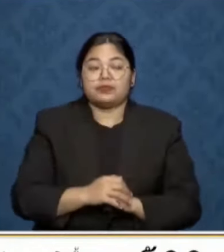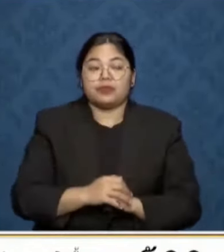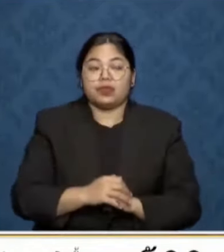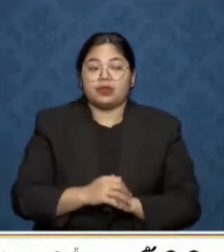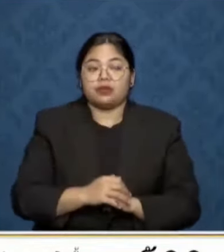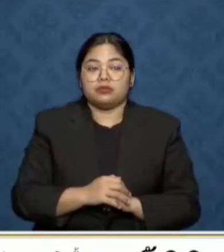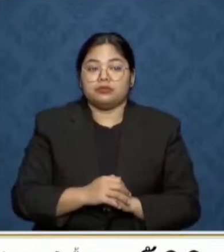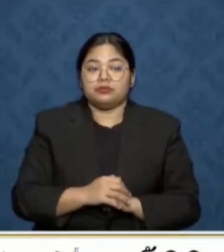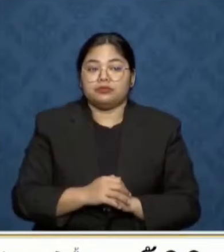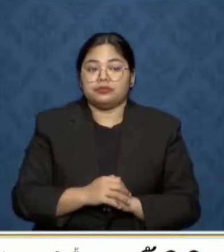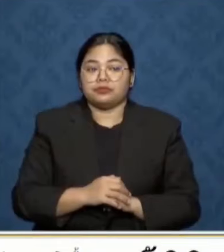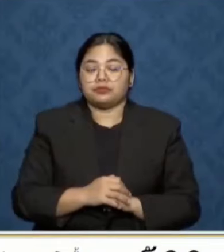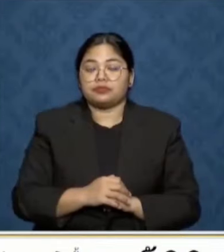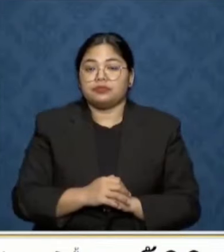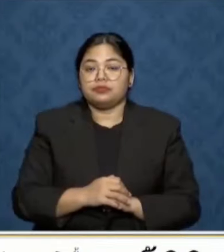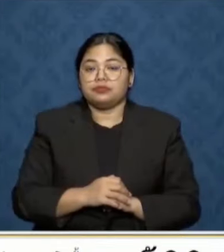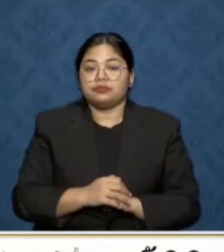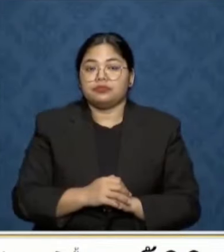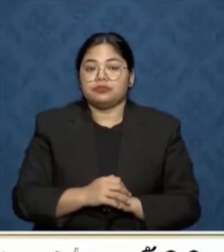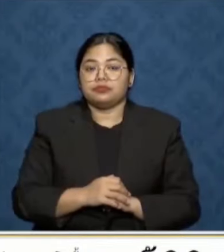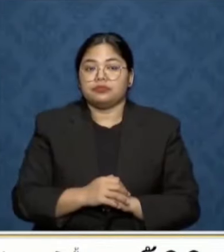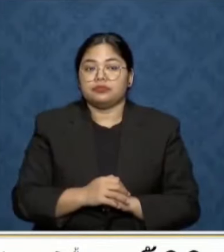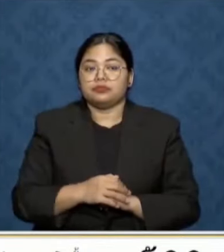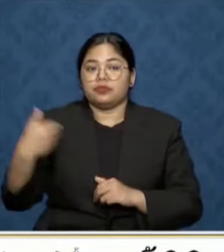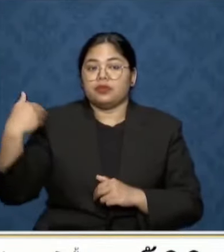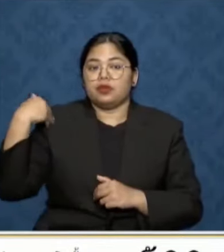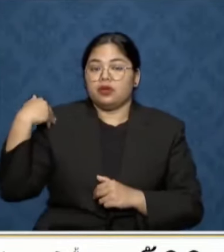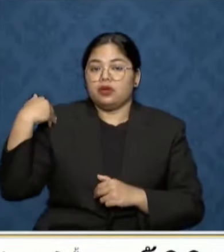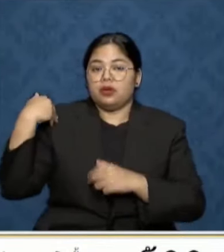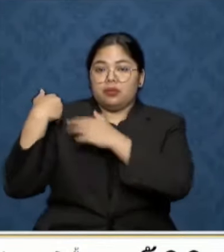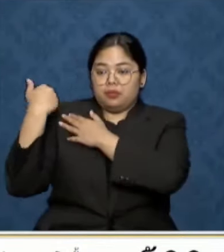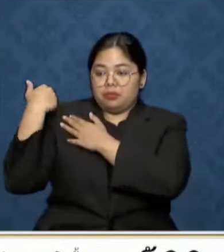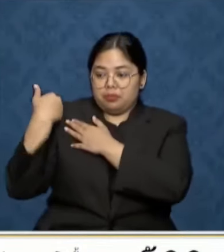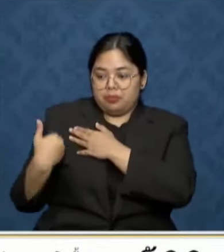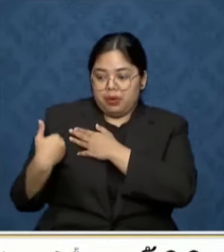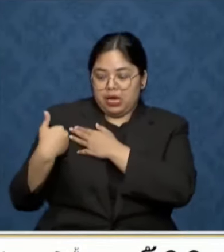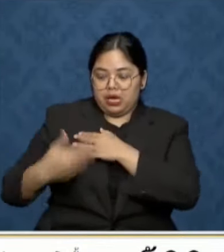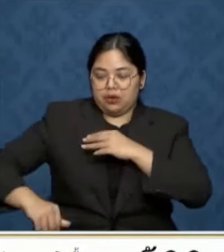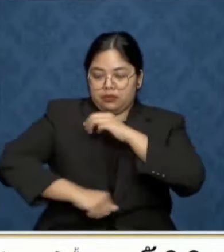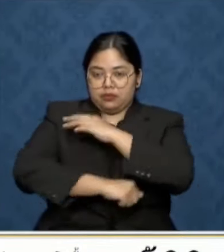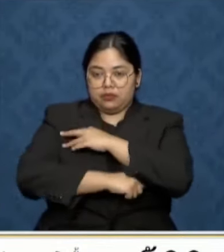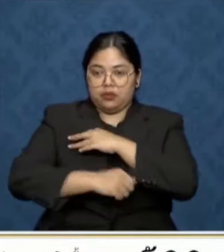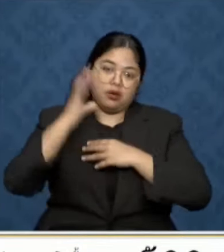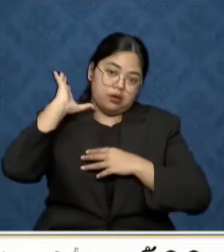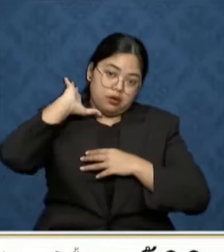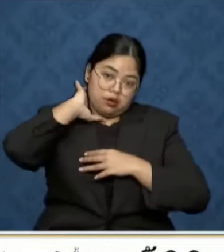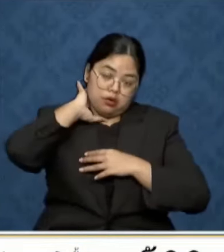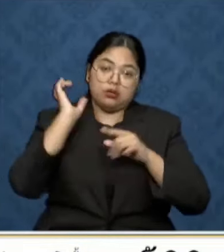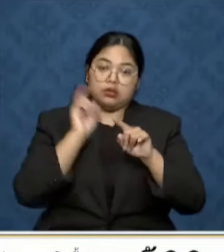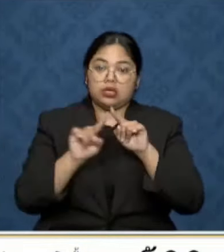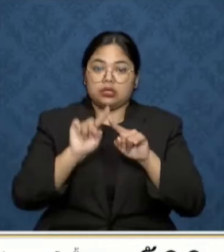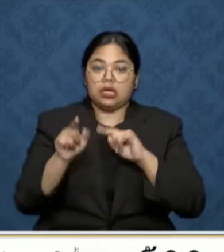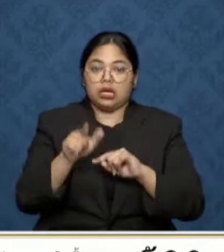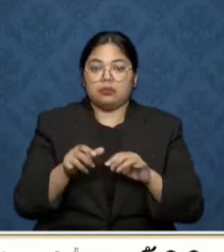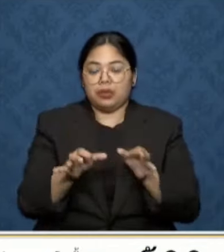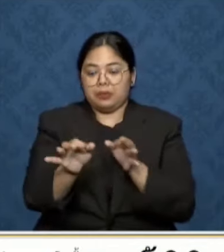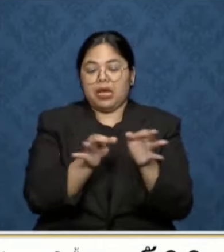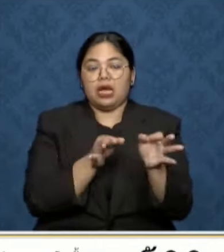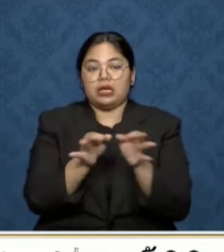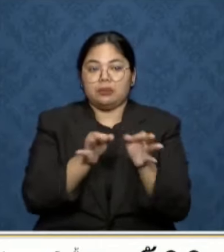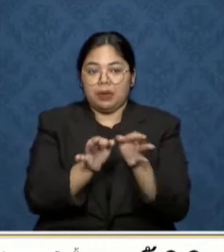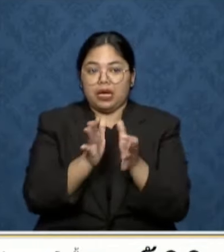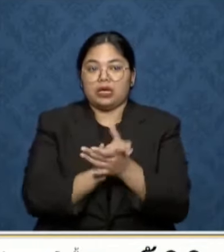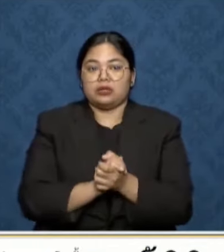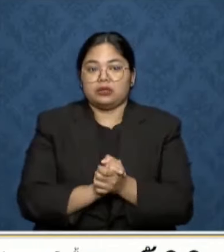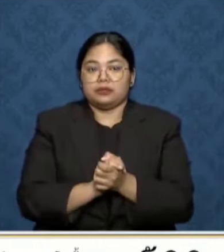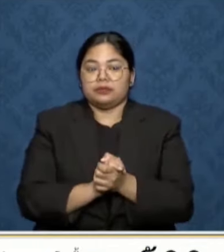ส bunlar Tipp Mobณไม่ใ่คอพาคอ อาจใ่คอไม่ใส่แขนเฟ ไมใช่กรอนนะครับก็เป็คำอธิบาล บอญ